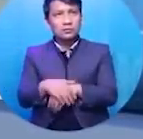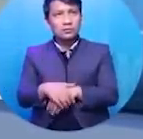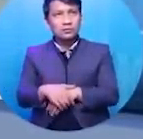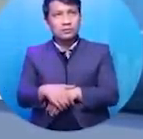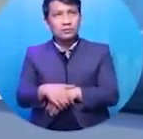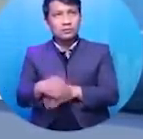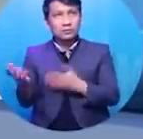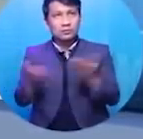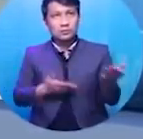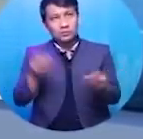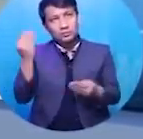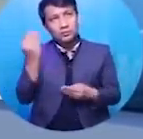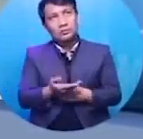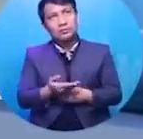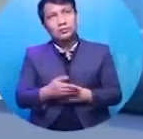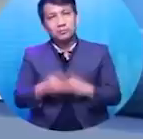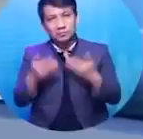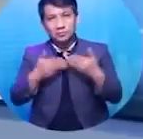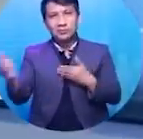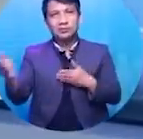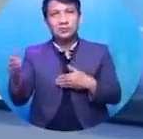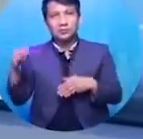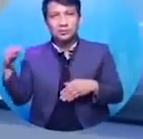nakakargalo sa drugs, baka tuloy-tuloy sa morgue.